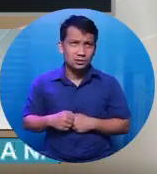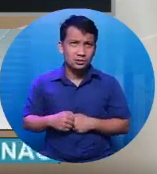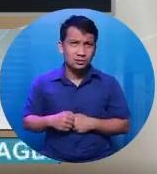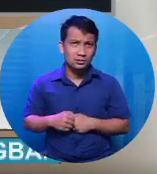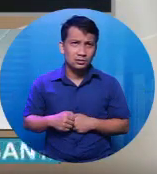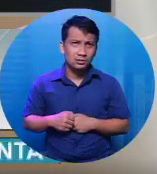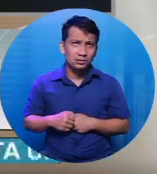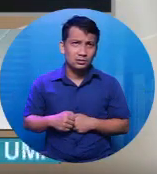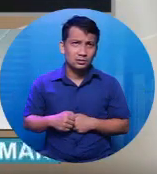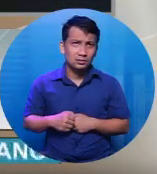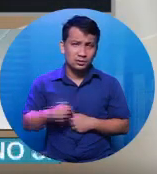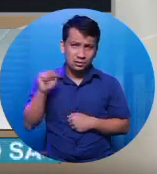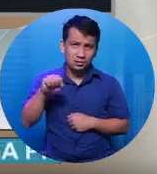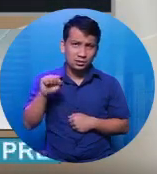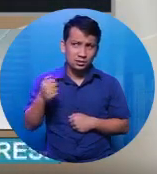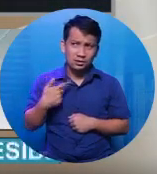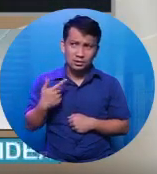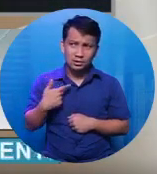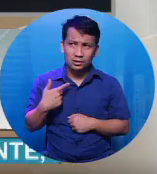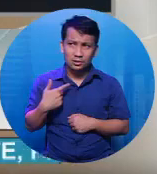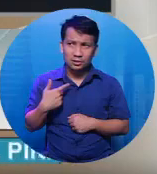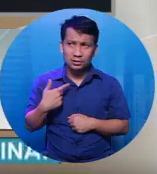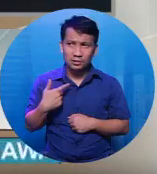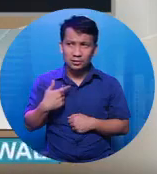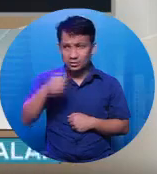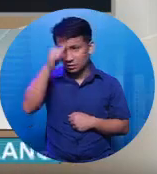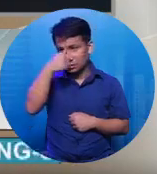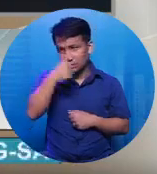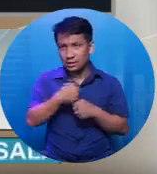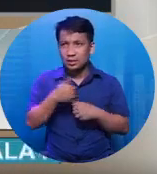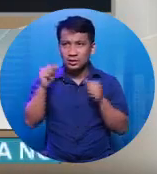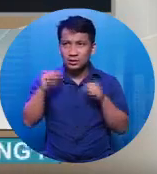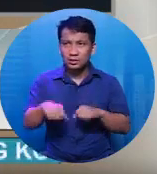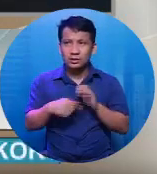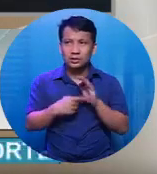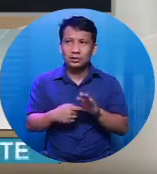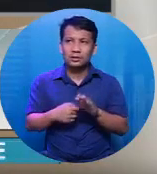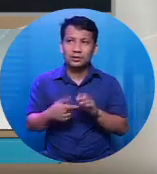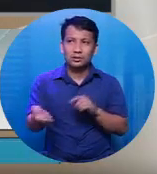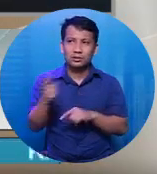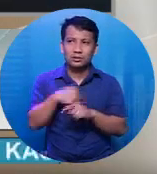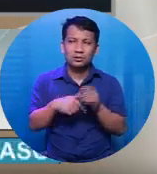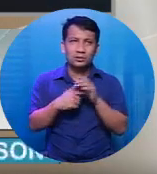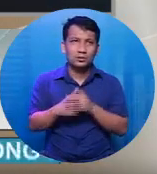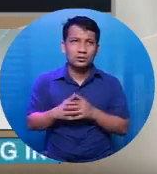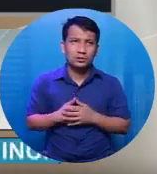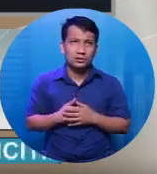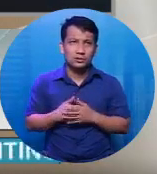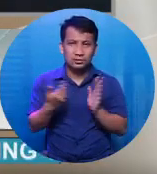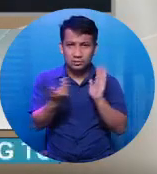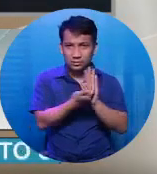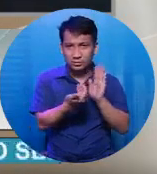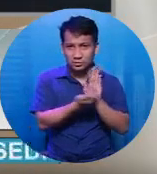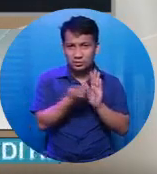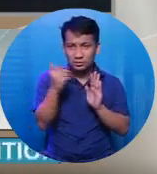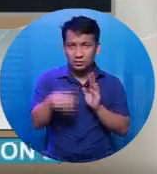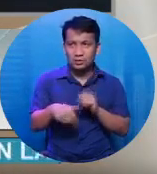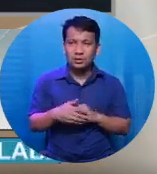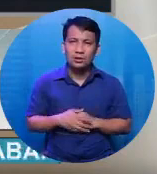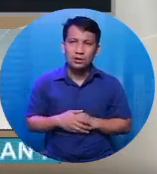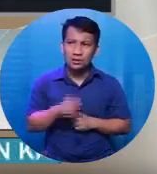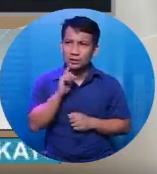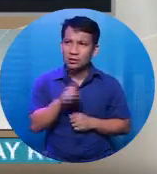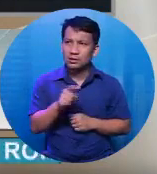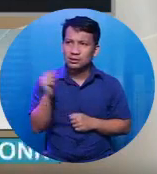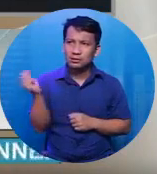kaibigan? Yes, sir. Tandaan po na prosecute a client or to prove beyond reasonable. Hindi